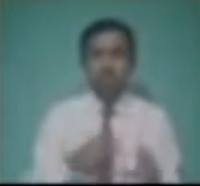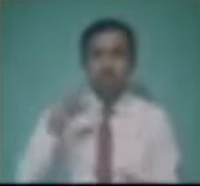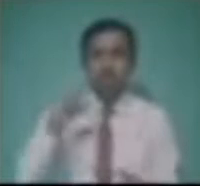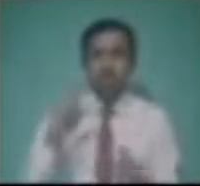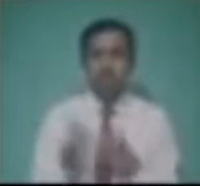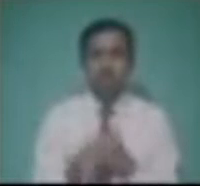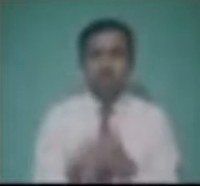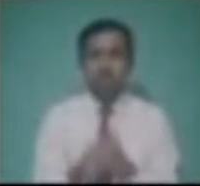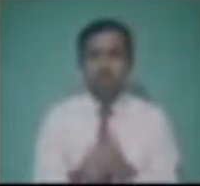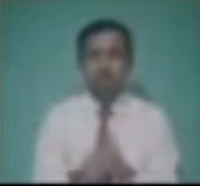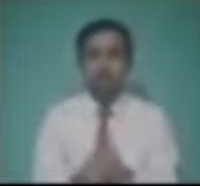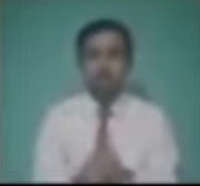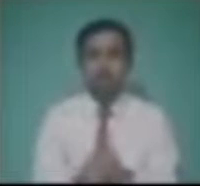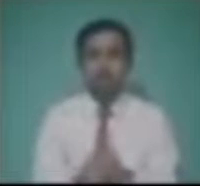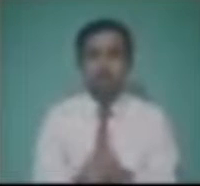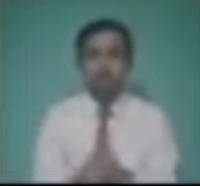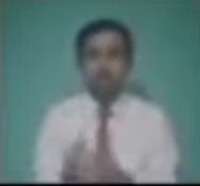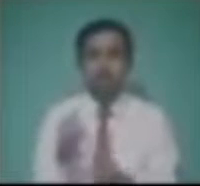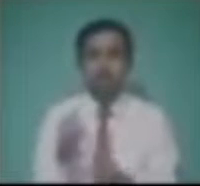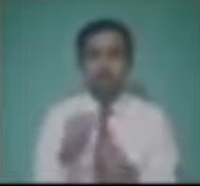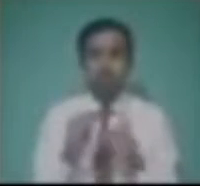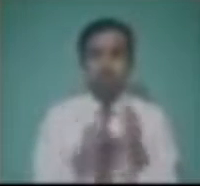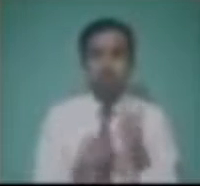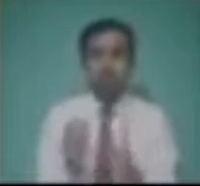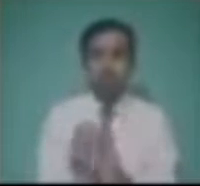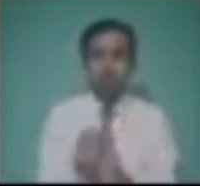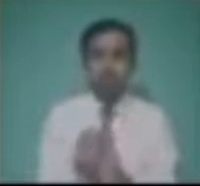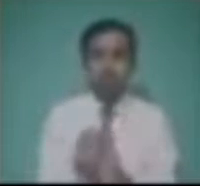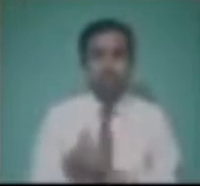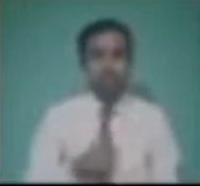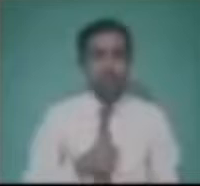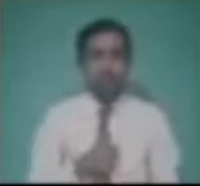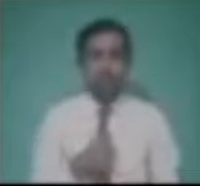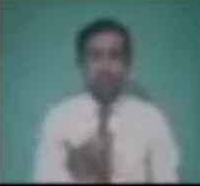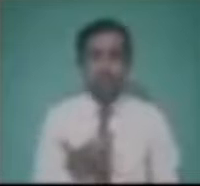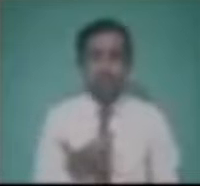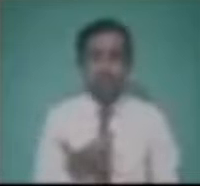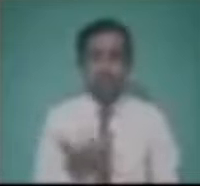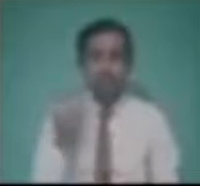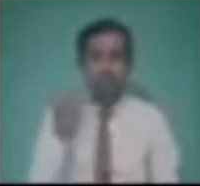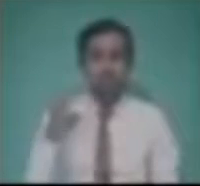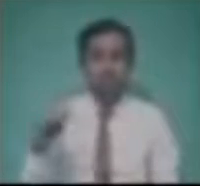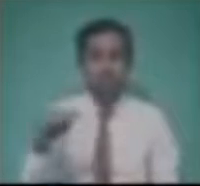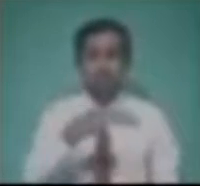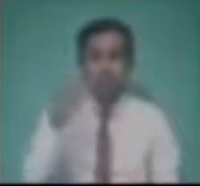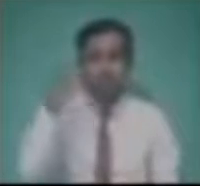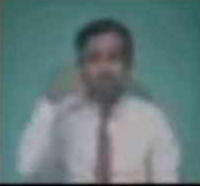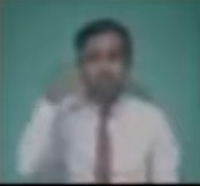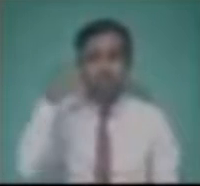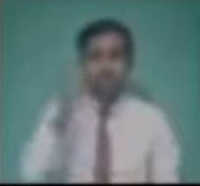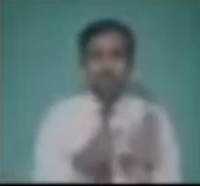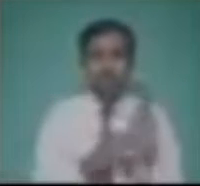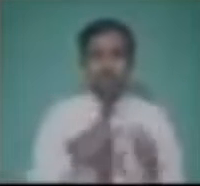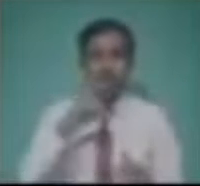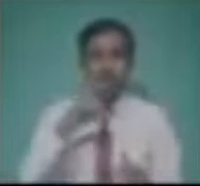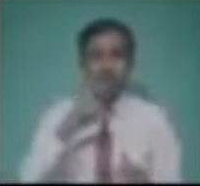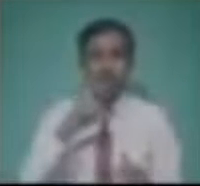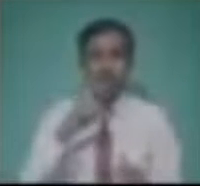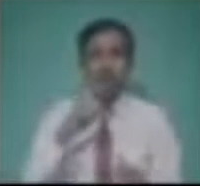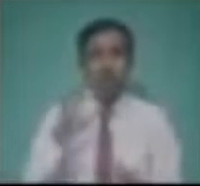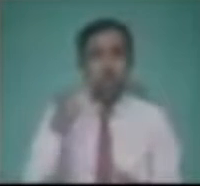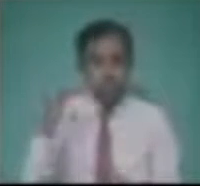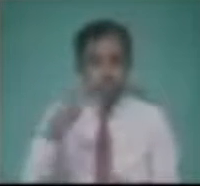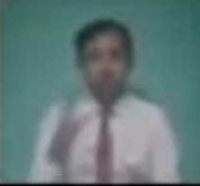danna adenekata samara parlimentu mantriwaru viruddhai rate janathawa hitanne jathika kaunselaya maha janathawagen